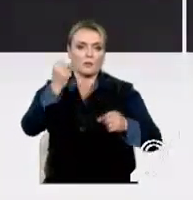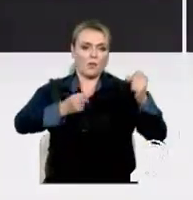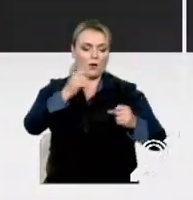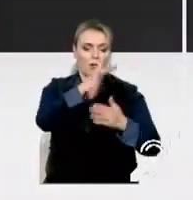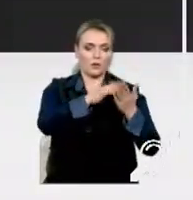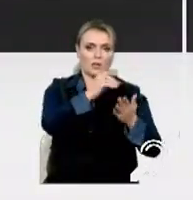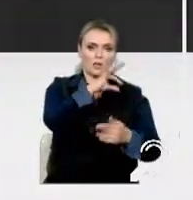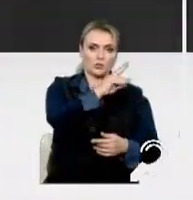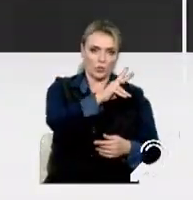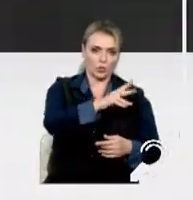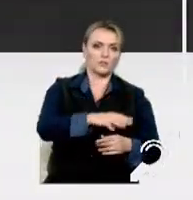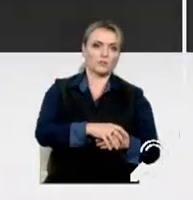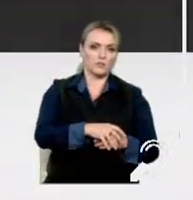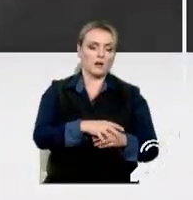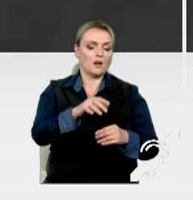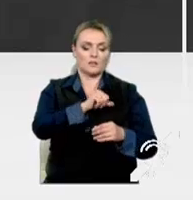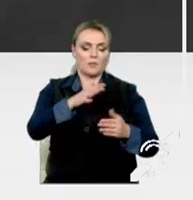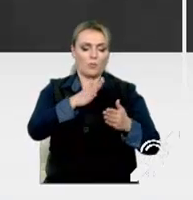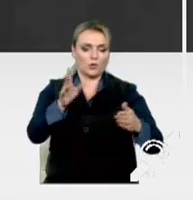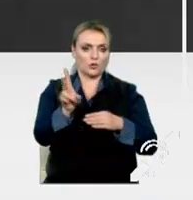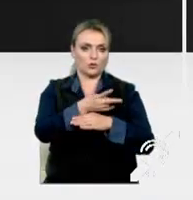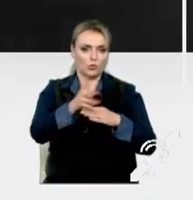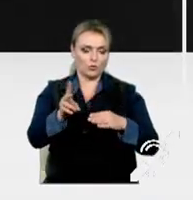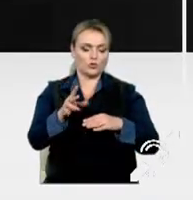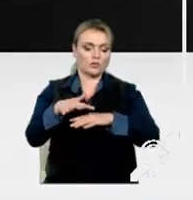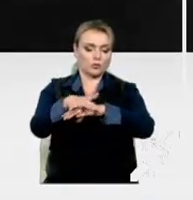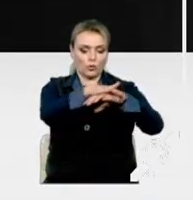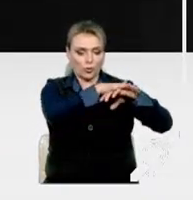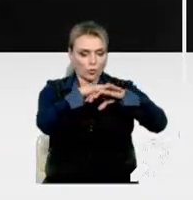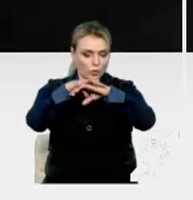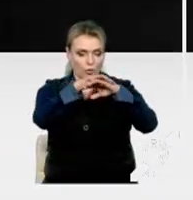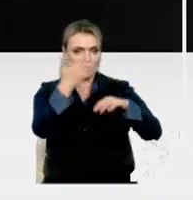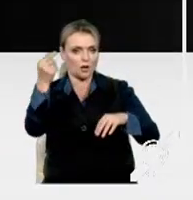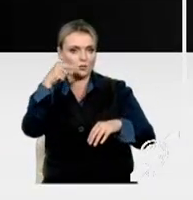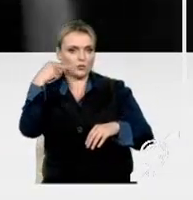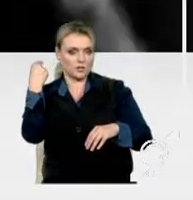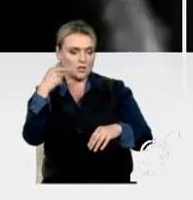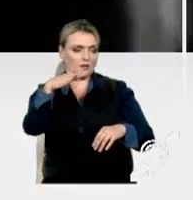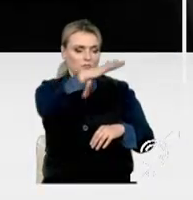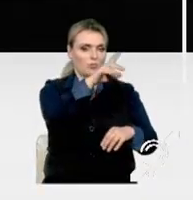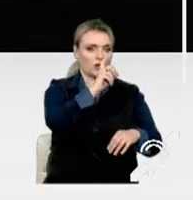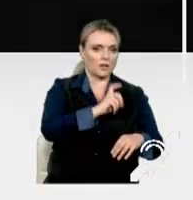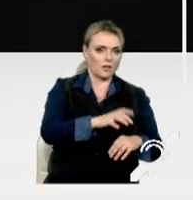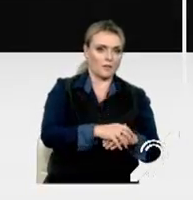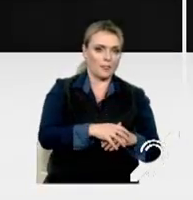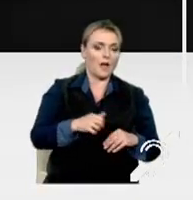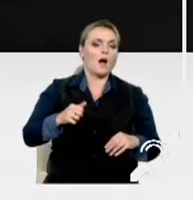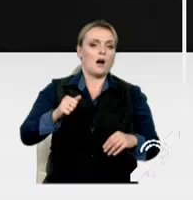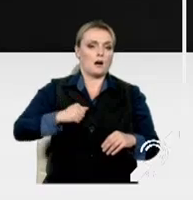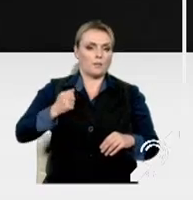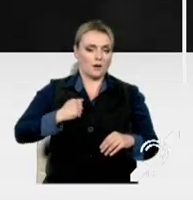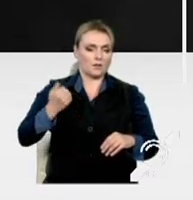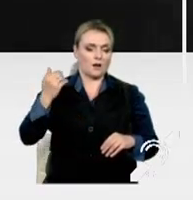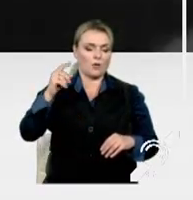herson au fost precedate în timpul nopții de noi atacuri cu drone lansate de Rusia asupra mai multor regiuni ale Ucrainei forțele aeriene ale